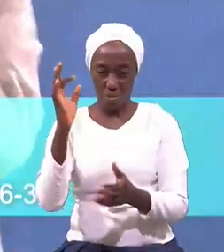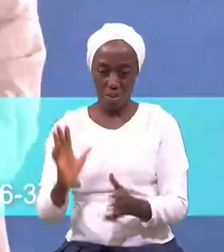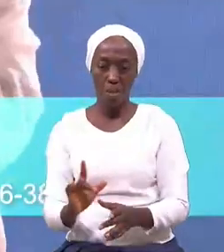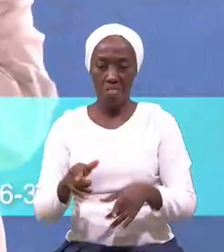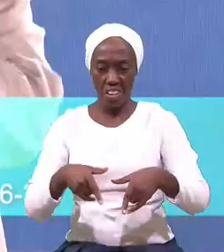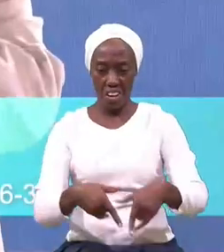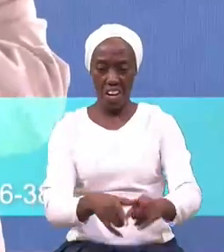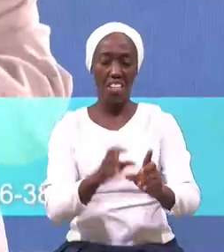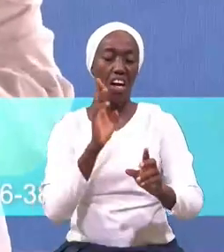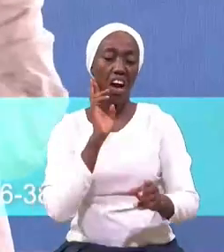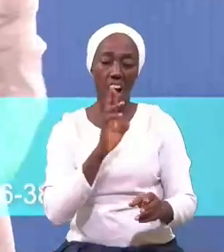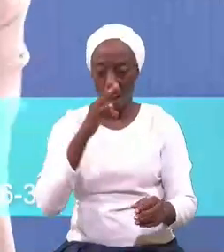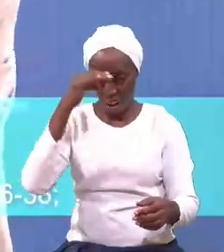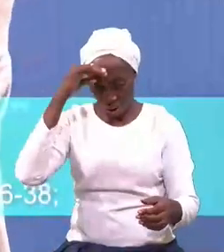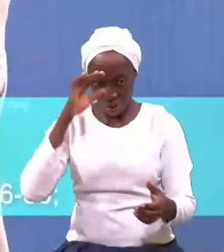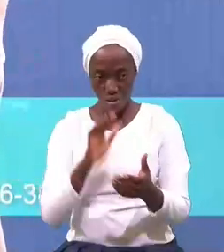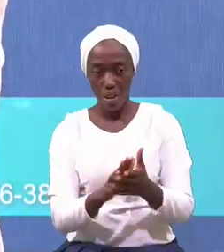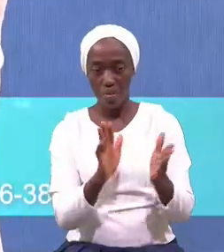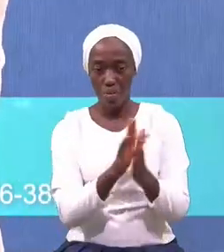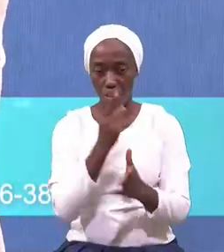aille prier pour elle.